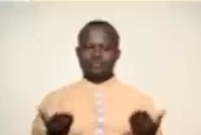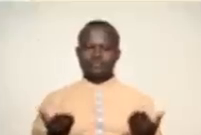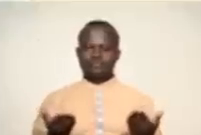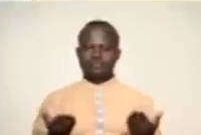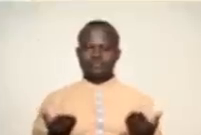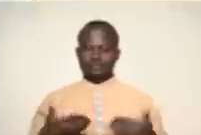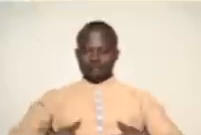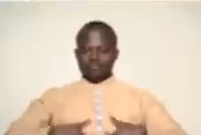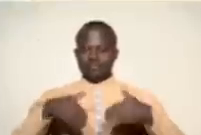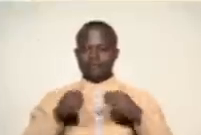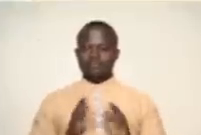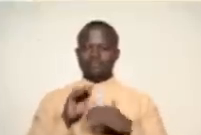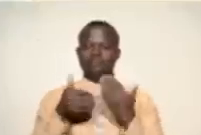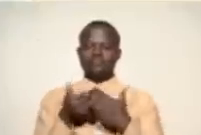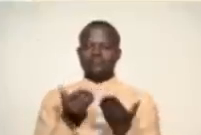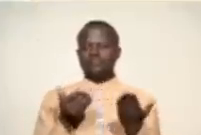urubyiruko